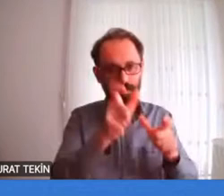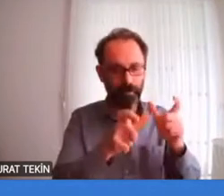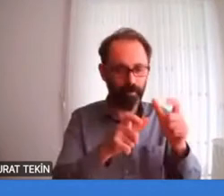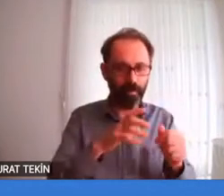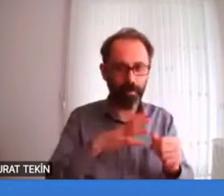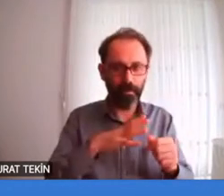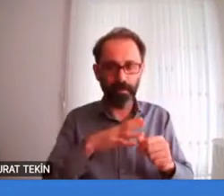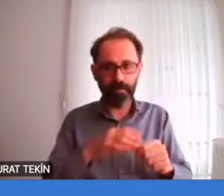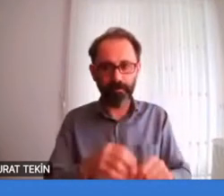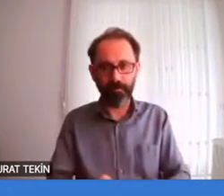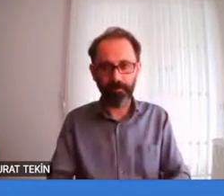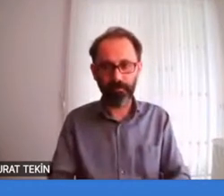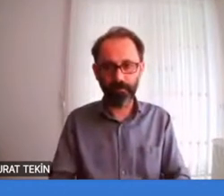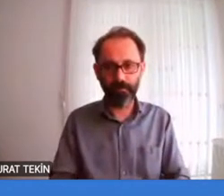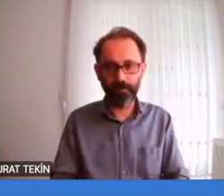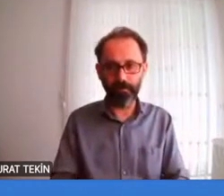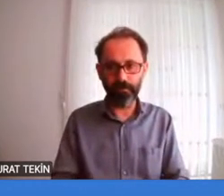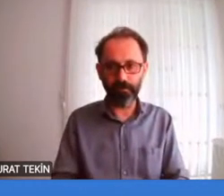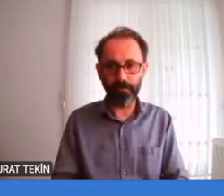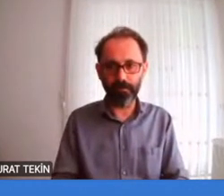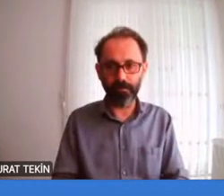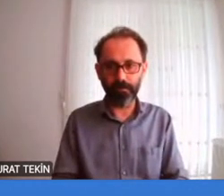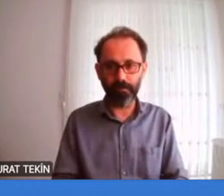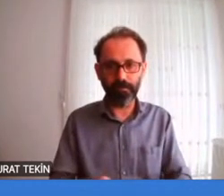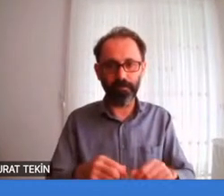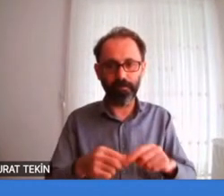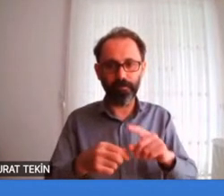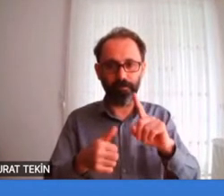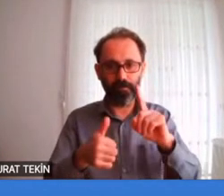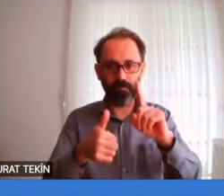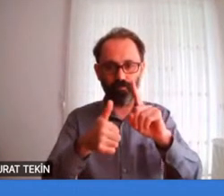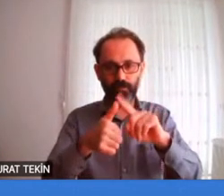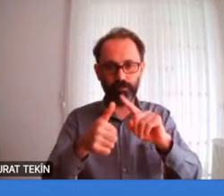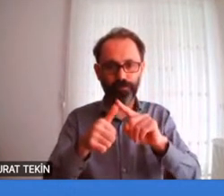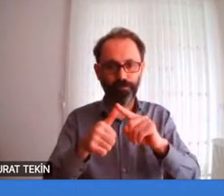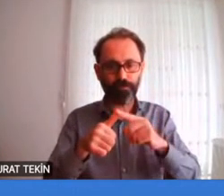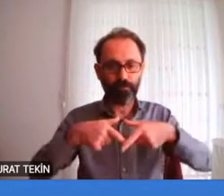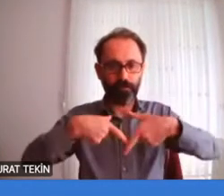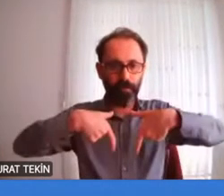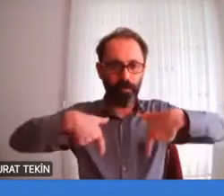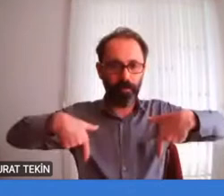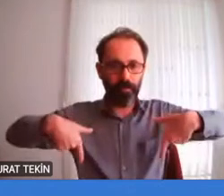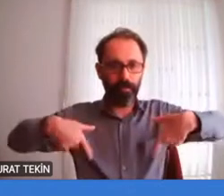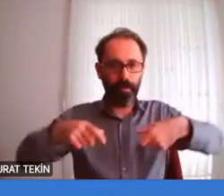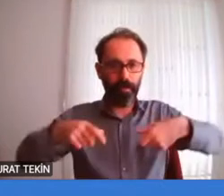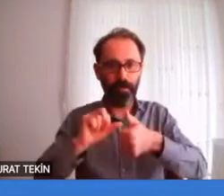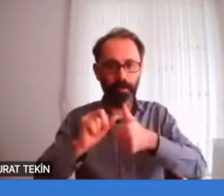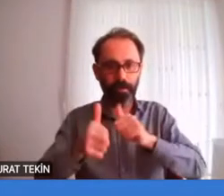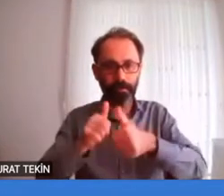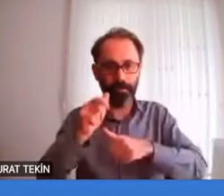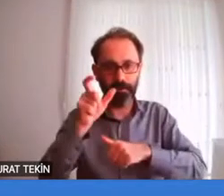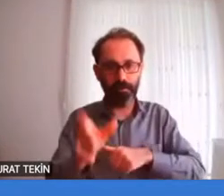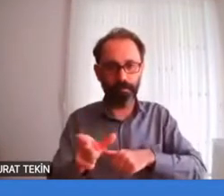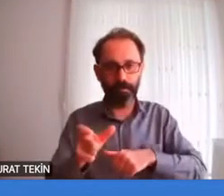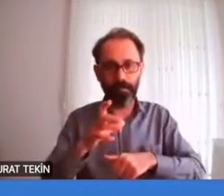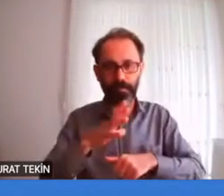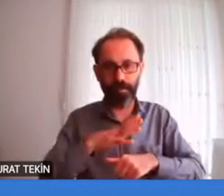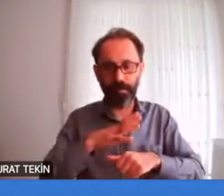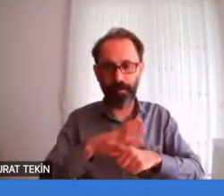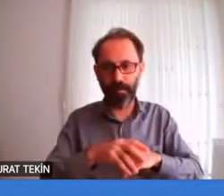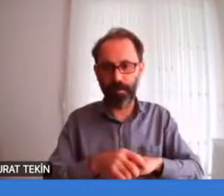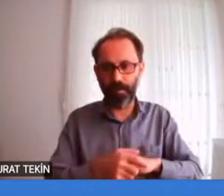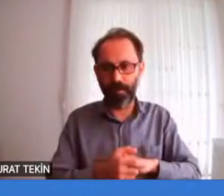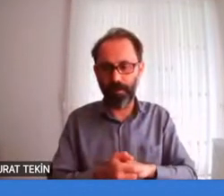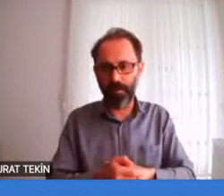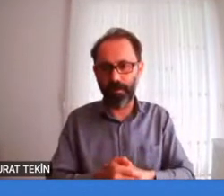tanesi bu ilk defa bildiği kampına gelen müsabakalarda Berfin var. Aslında onun evet. Düşüncelerini de merak